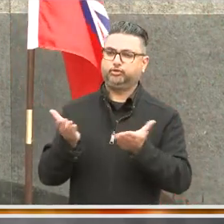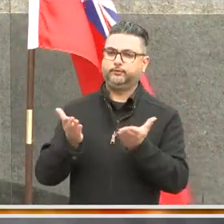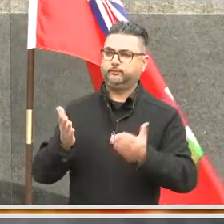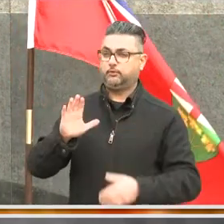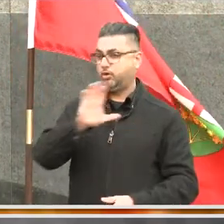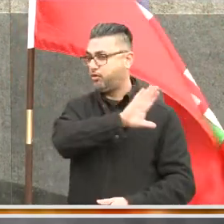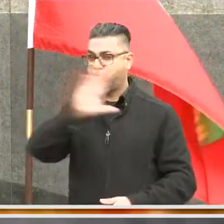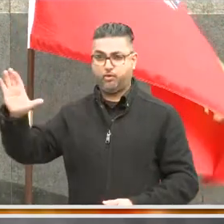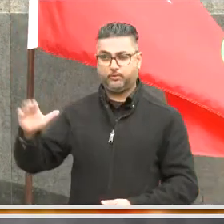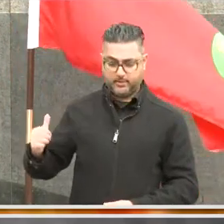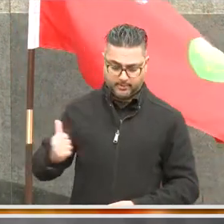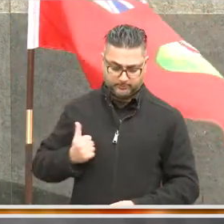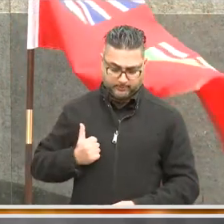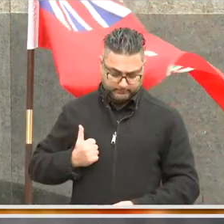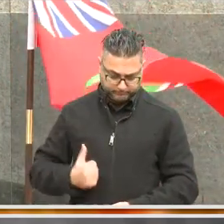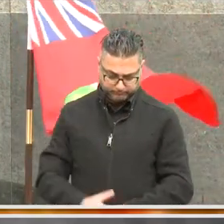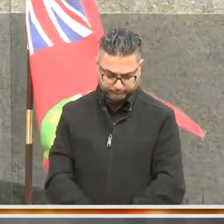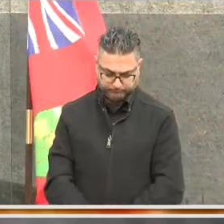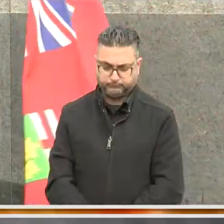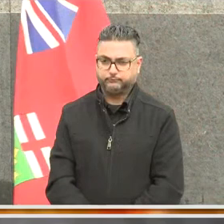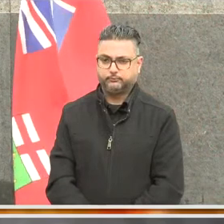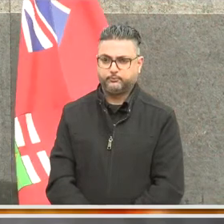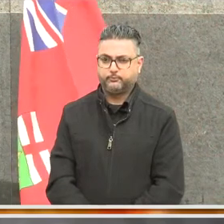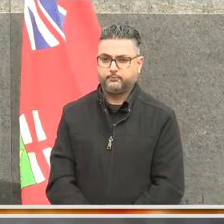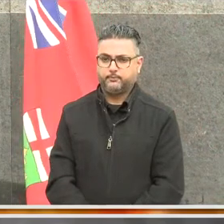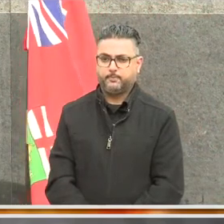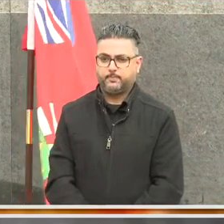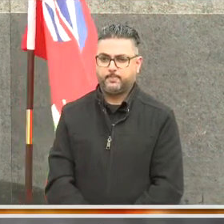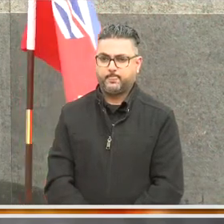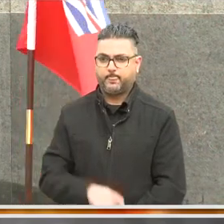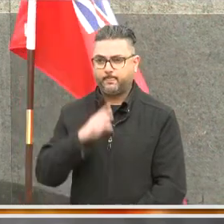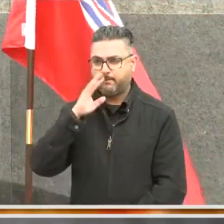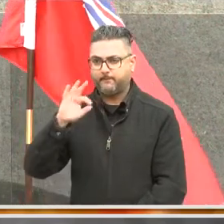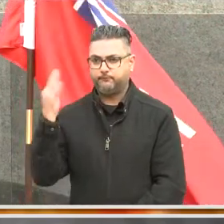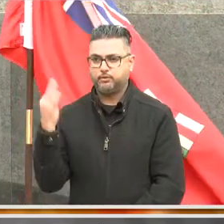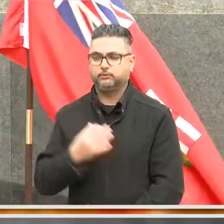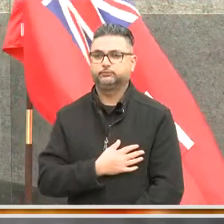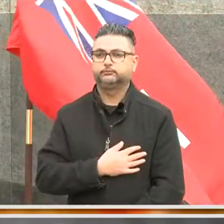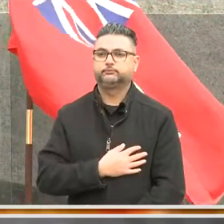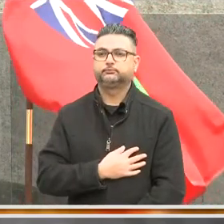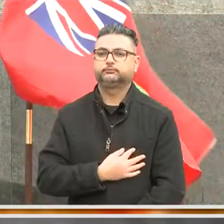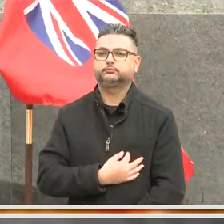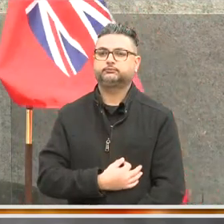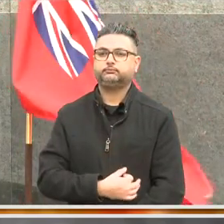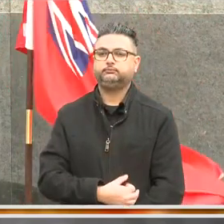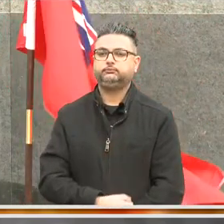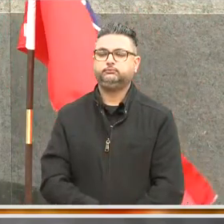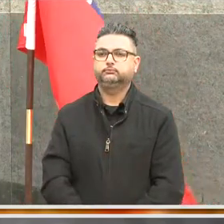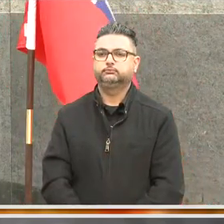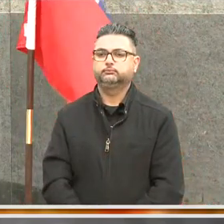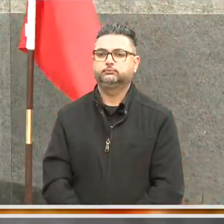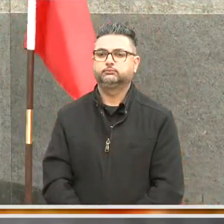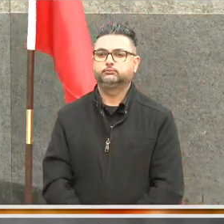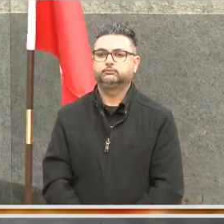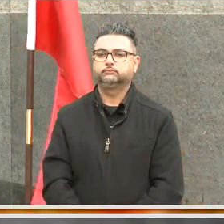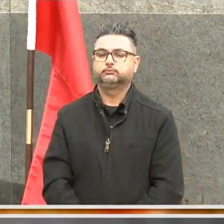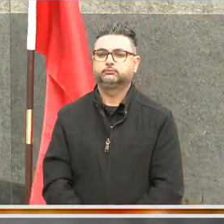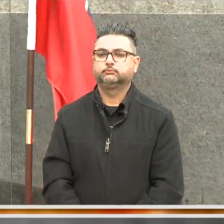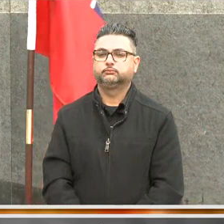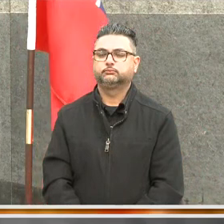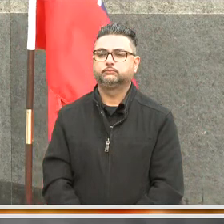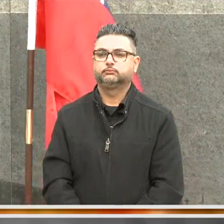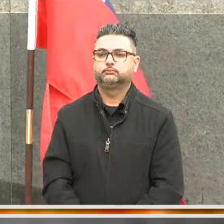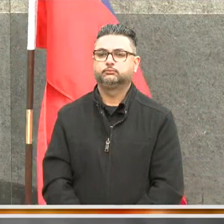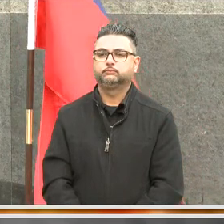La guerre déchire, elle prend ce qui est entier et le démembre. Se souvenir,